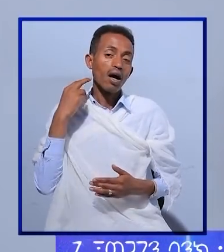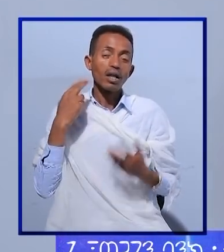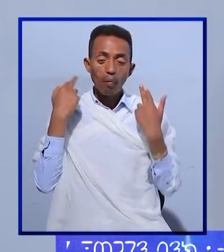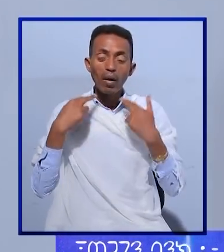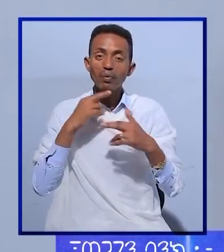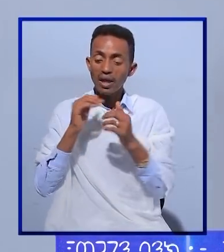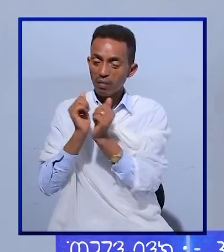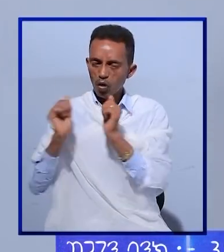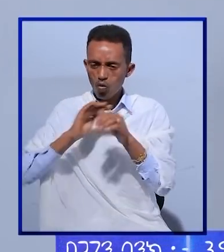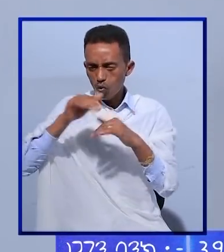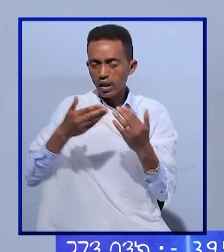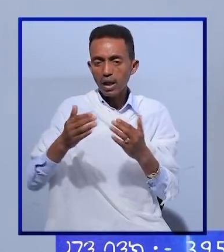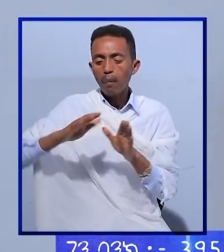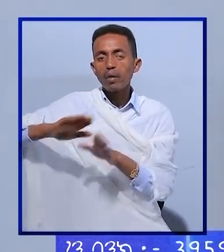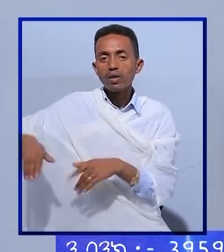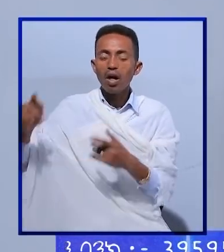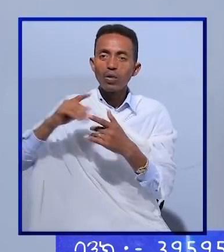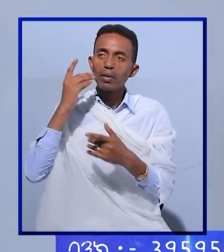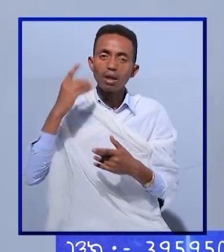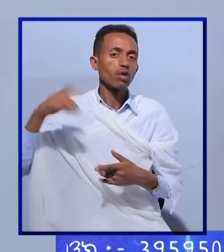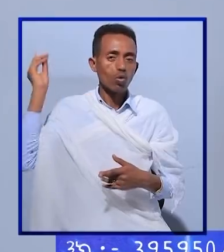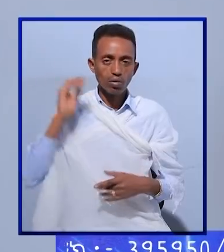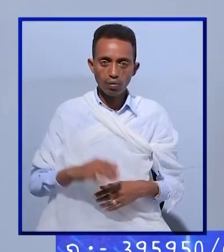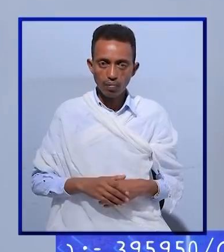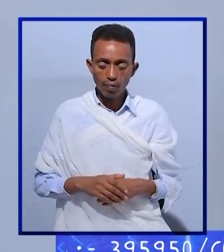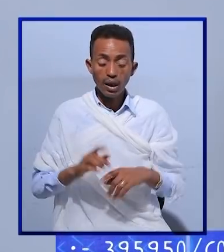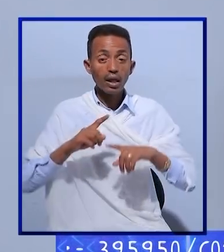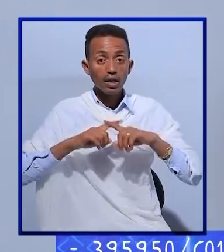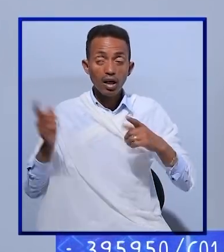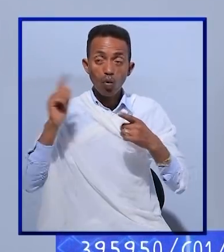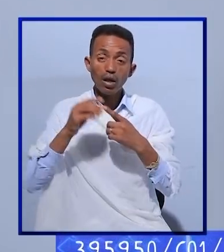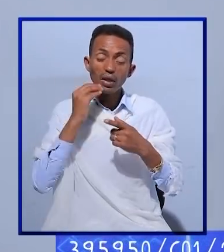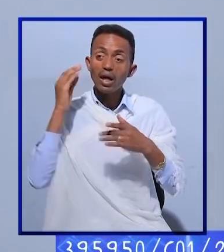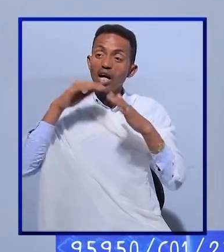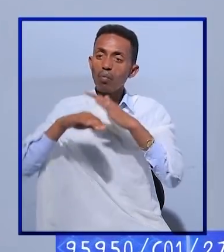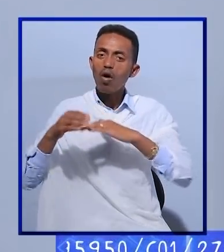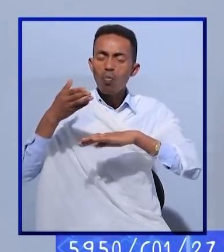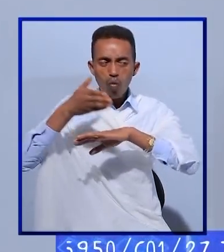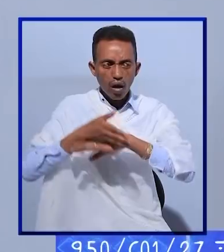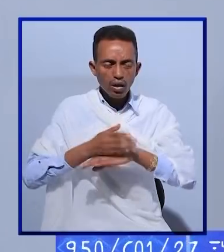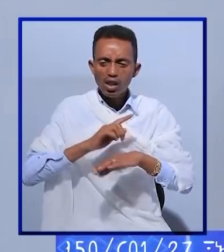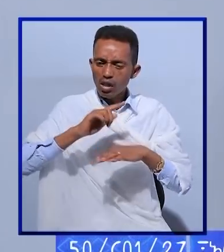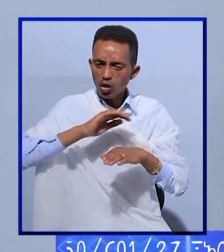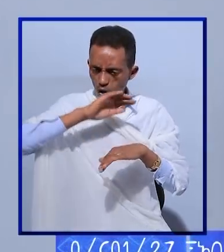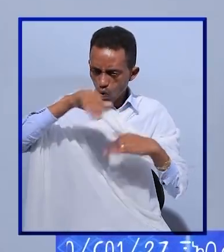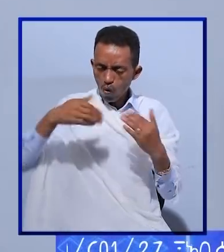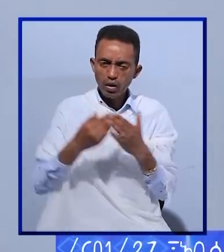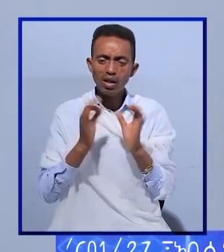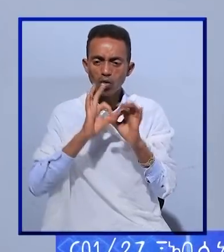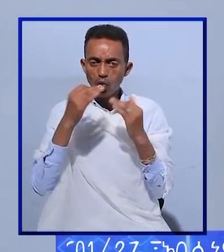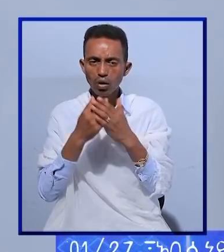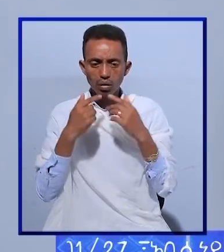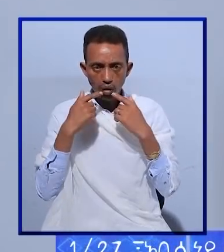ከመበጠስ ሁሉም ነገር ቢቀርብኝስ ብዬ ወደ ቤት ሄድኩኝ። ነገር ግን ወደ ቤት ከገባው በኋላ ስለሆነው